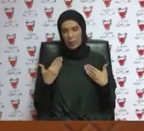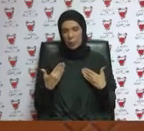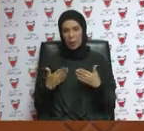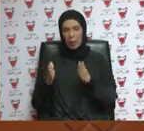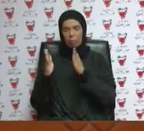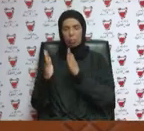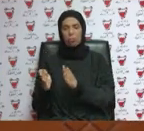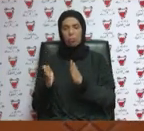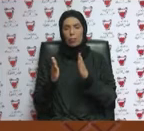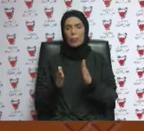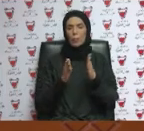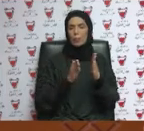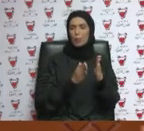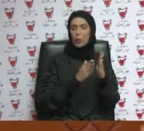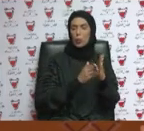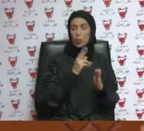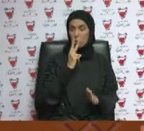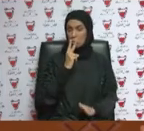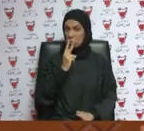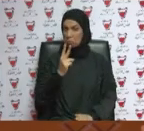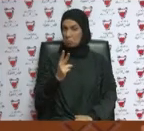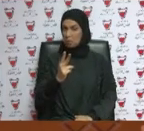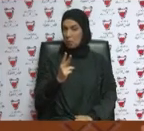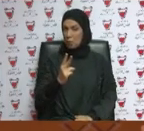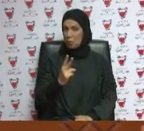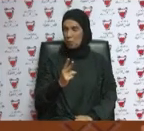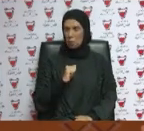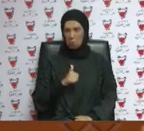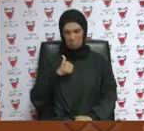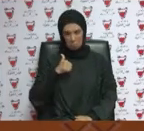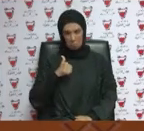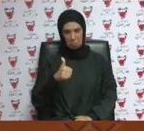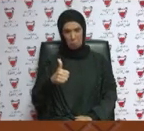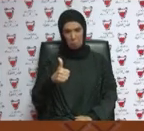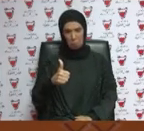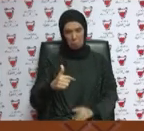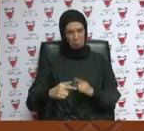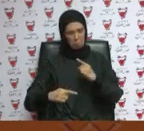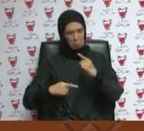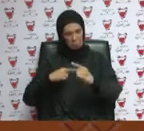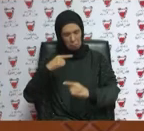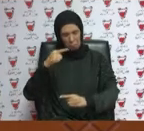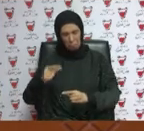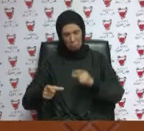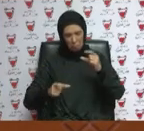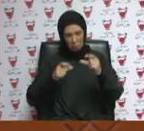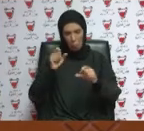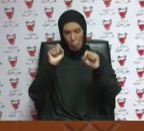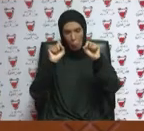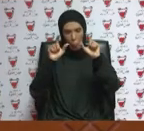التنظيم الذي نراه وهذا الترتيب وهذه المتابعة